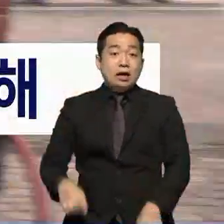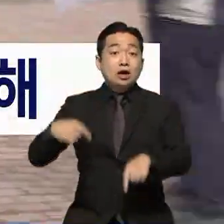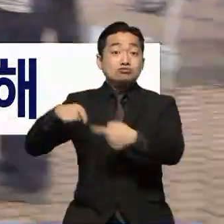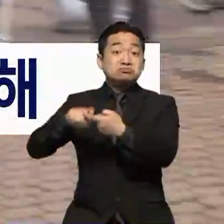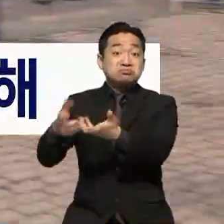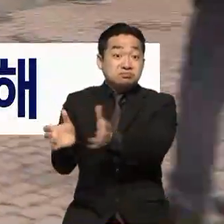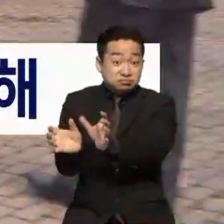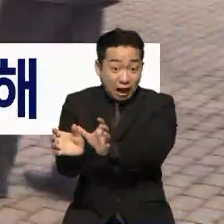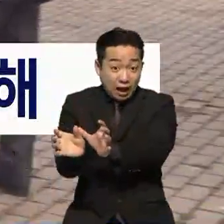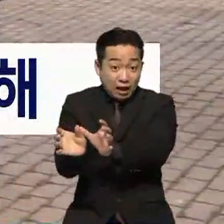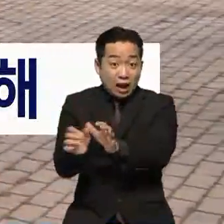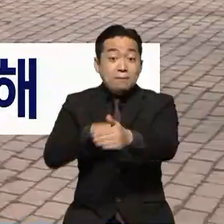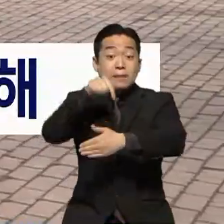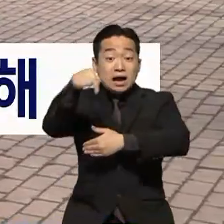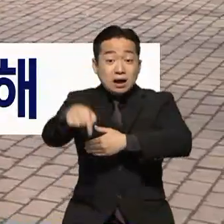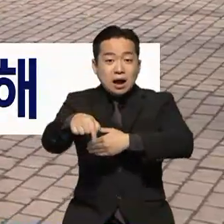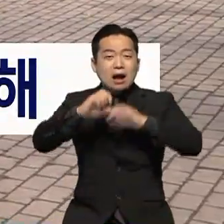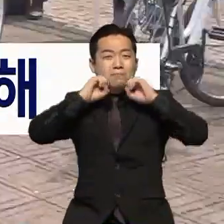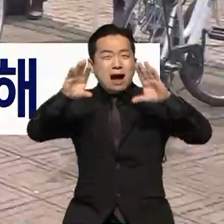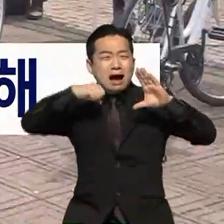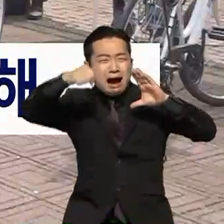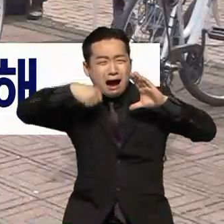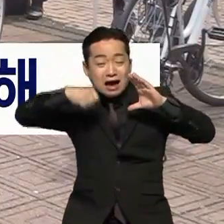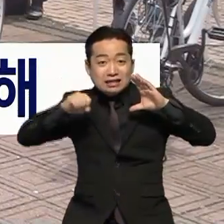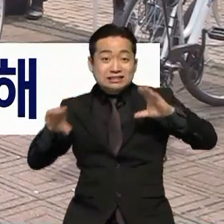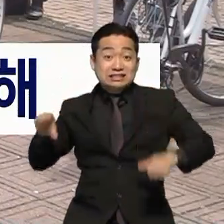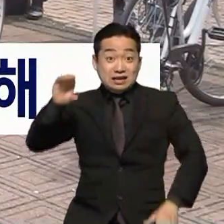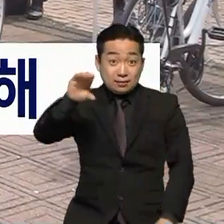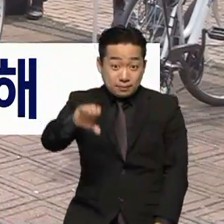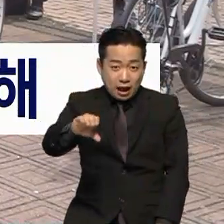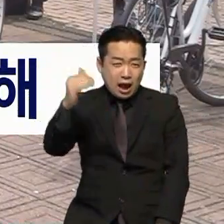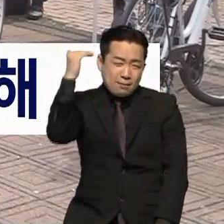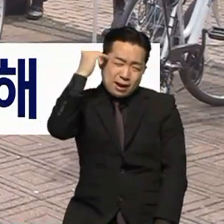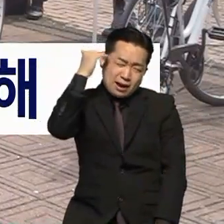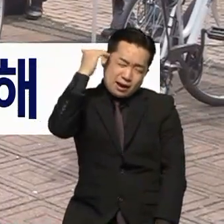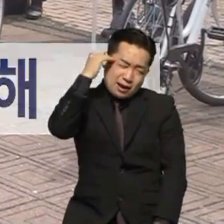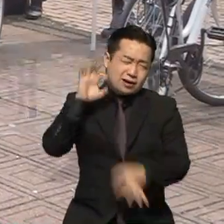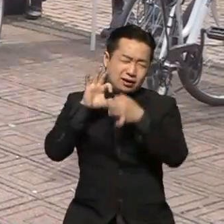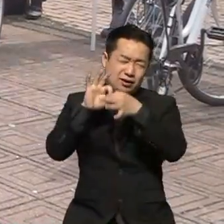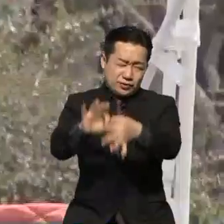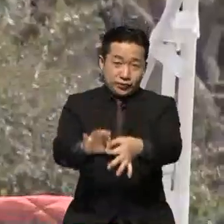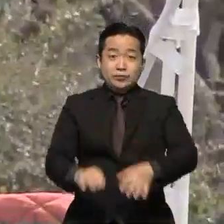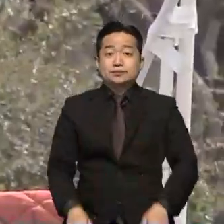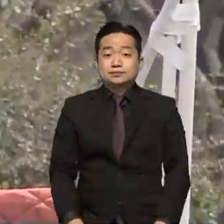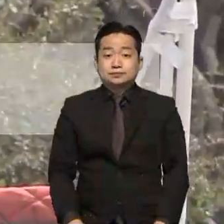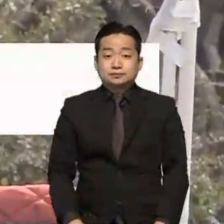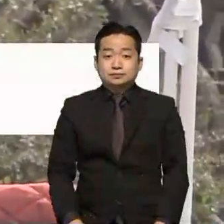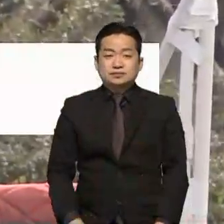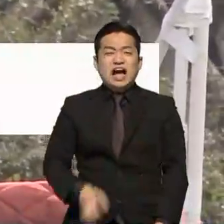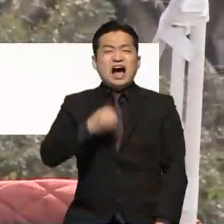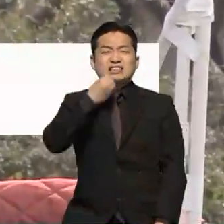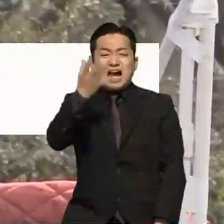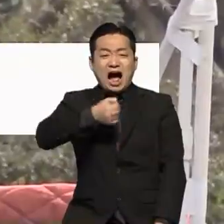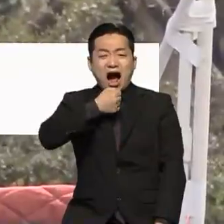우익단체들은 전시장 밖에서 확성기와 차량을 동원해 방해 행위를 계속했습니다.